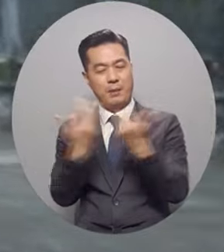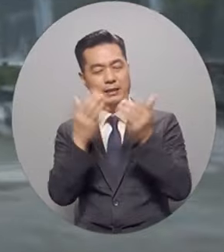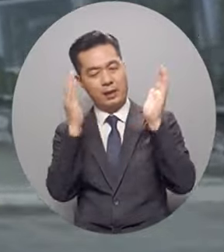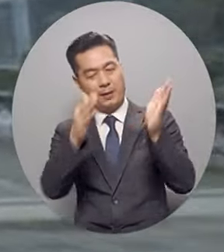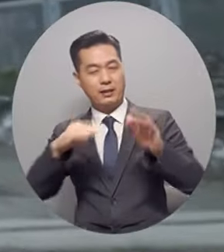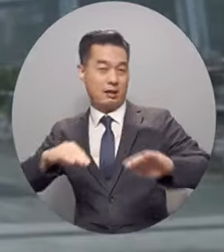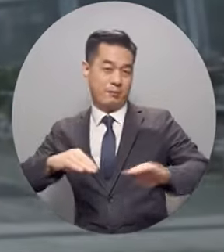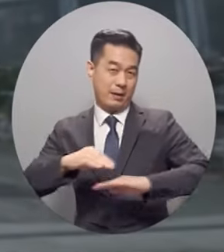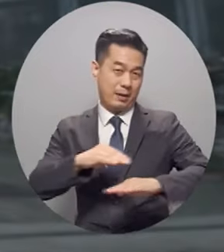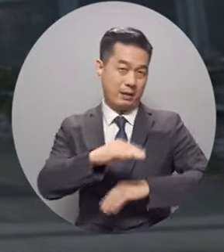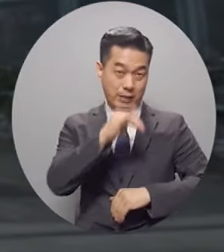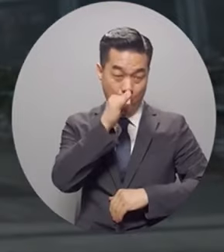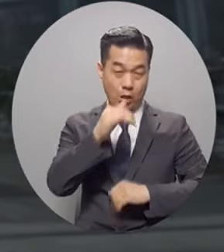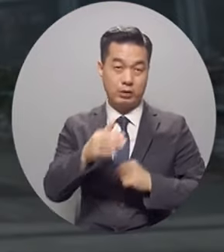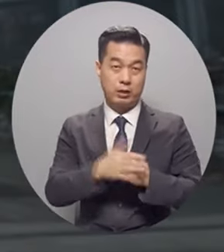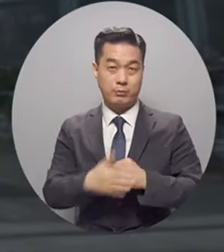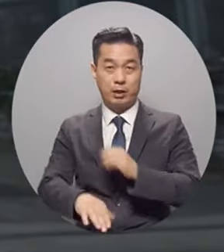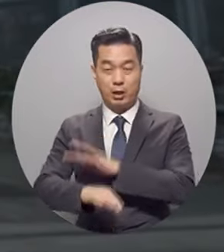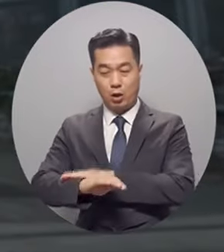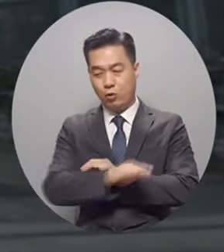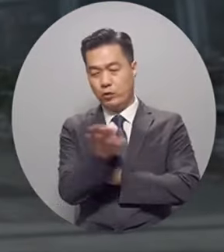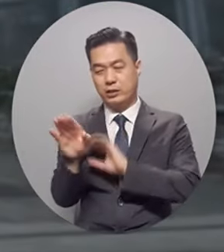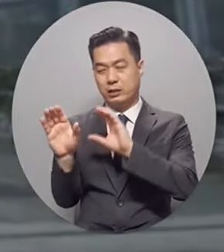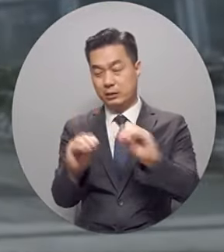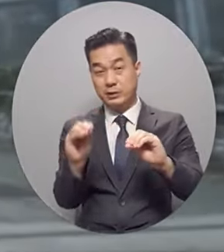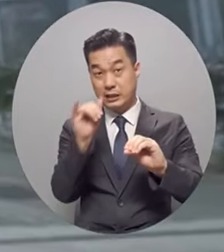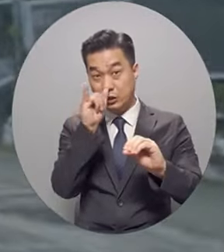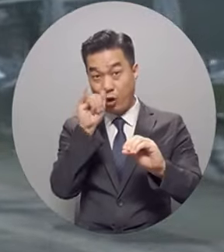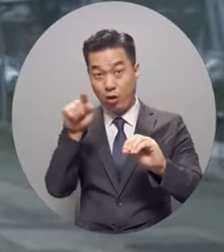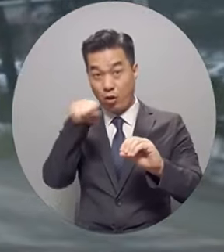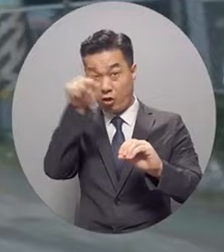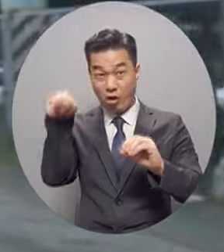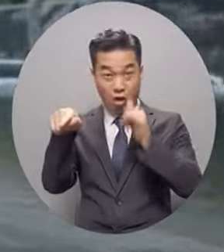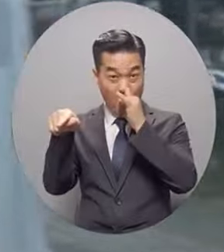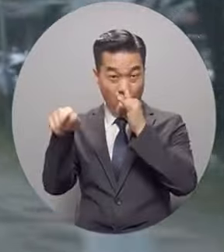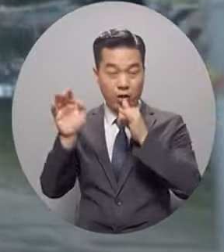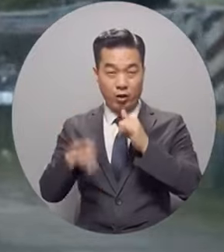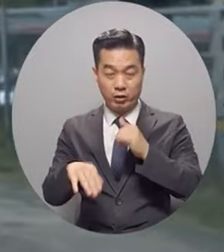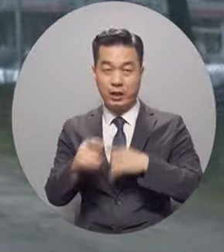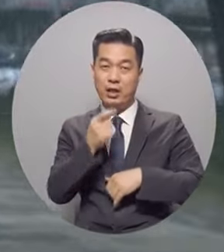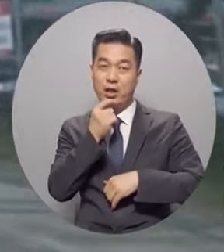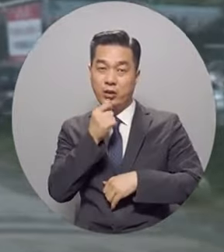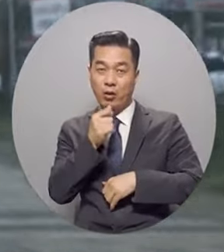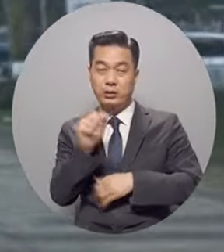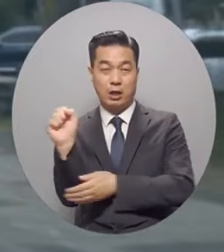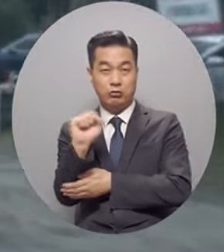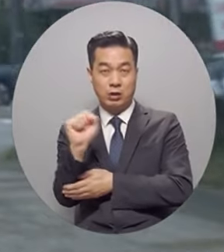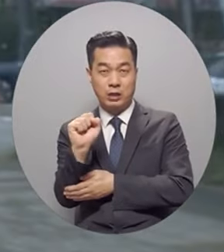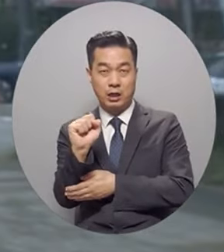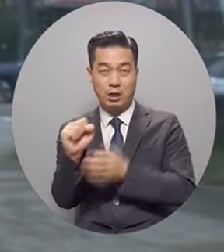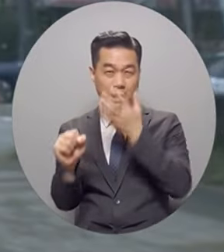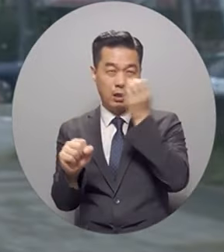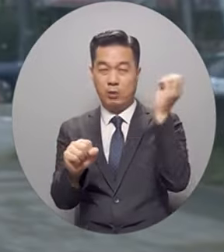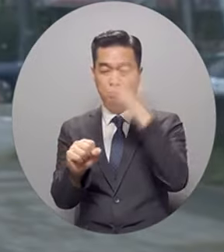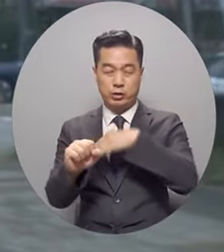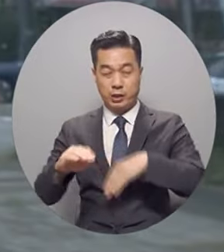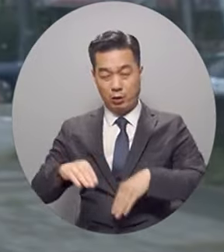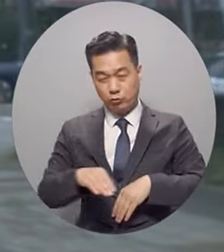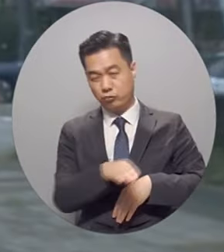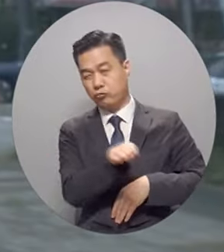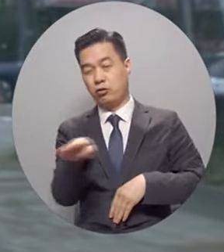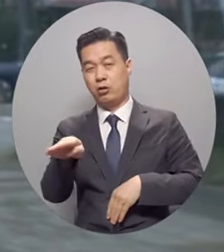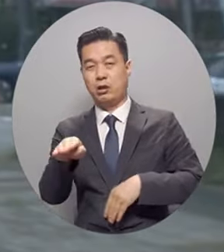사고 동선은 우회전 금지를 나타내는 교통 표지판이서 있었지만 경차 운전자가이를 무시하고 우회전 했다가 사고를 낸